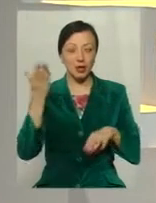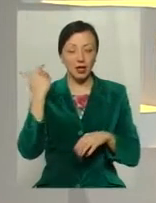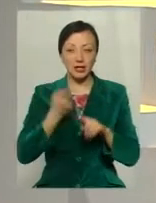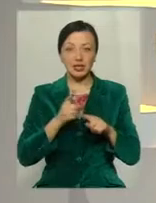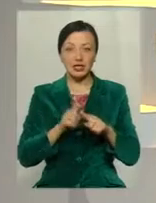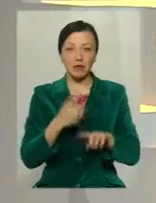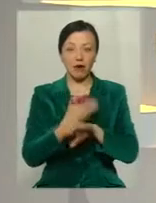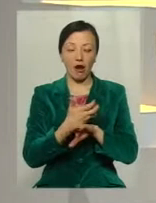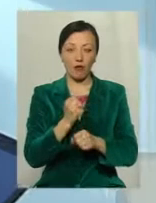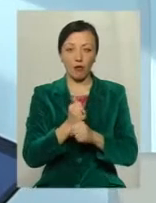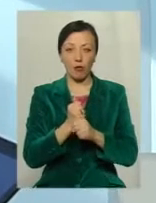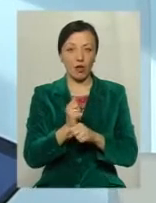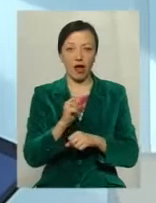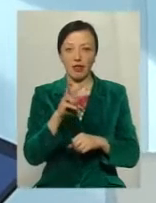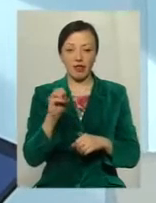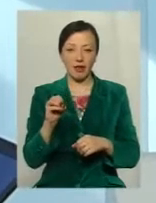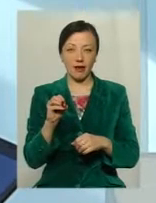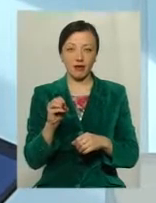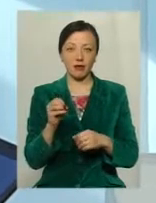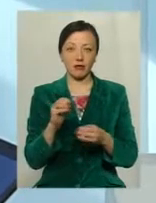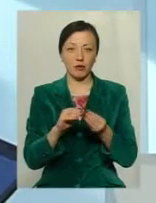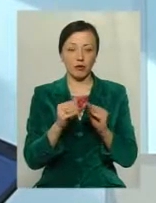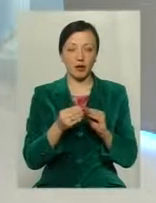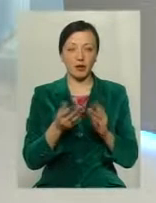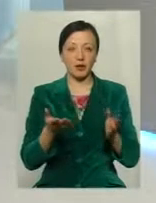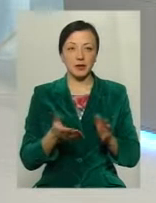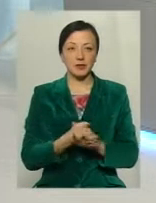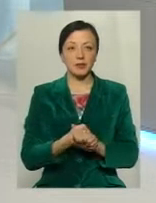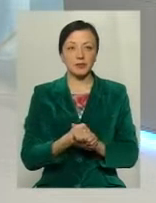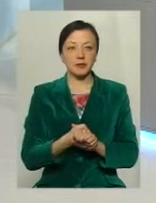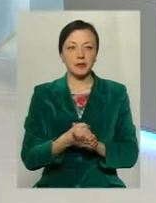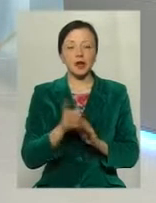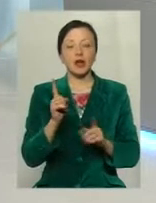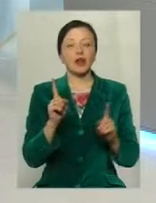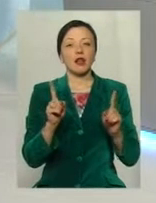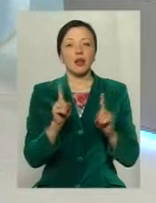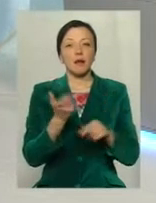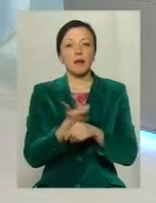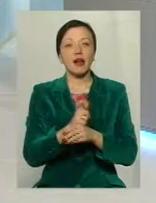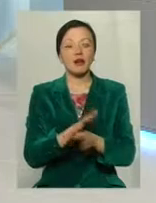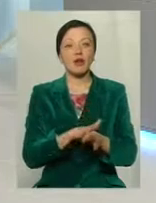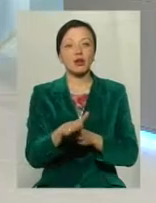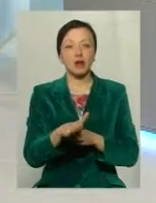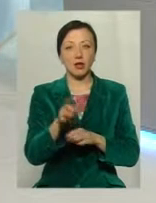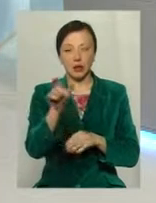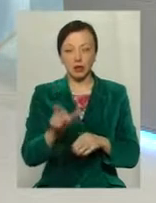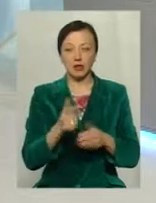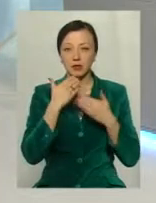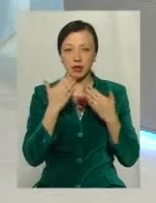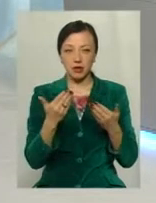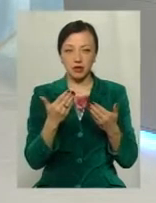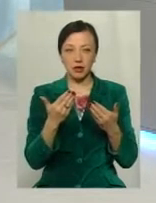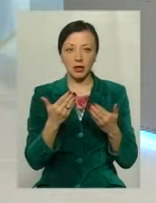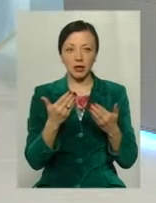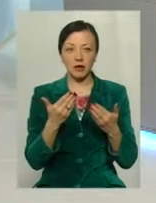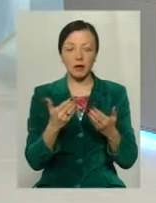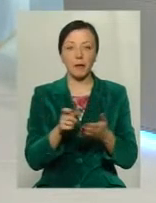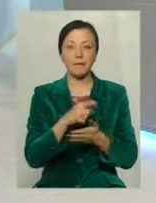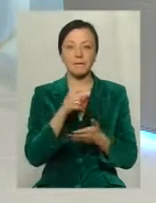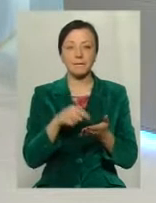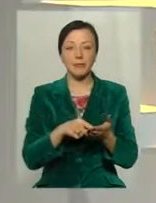системи управління приводить до того, що кошти взагалі не використовуються. І якщо я вам назвав цифру, майже 800 мільйонів залишок